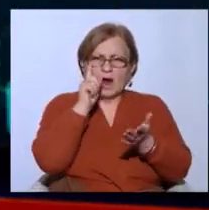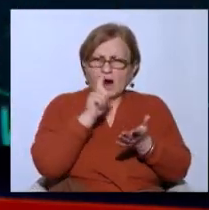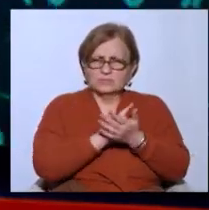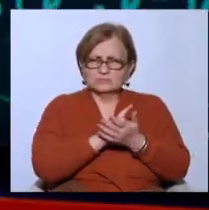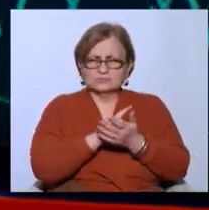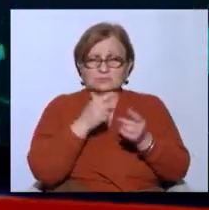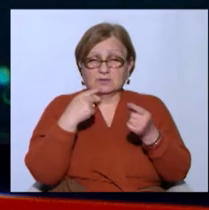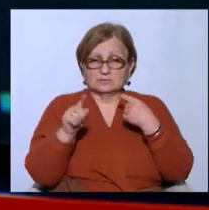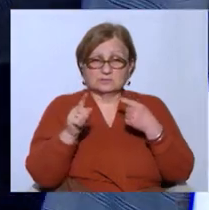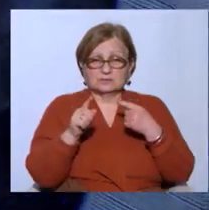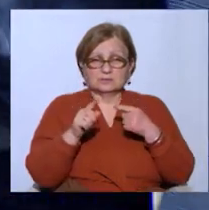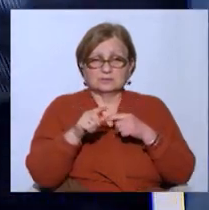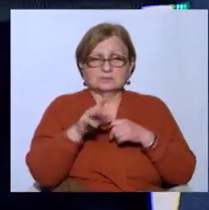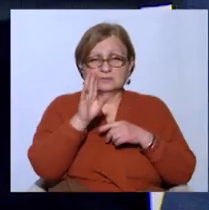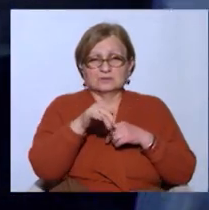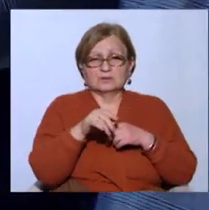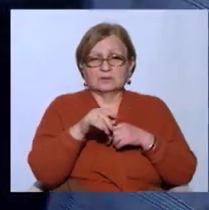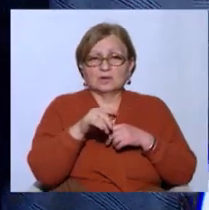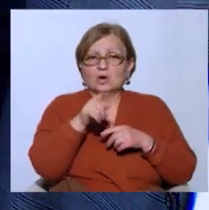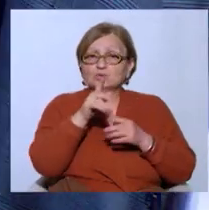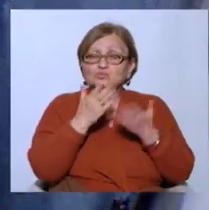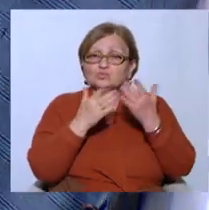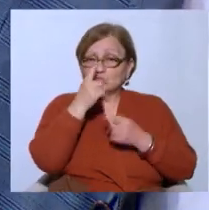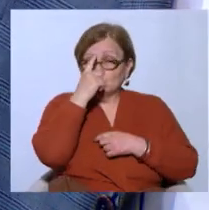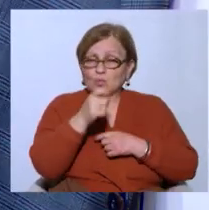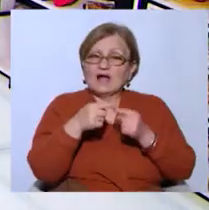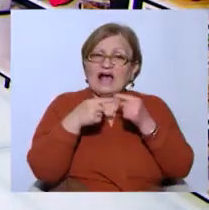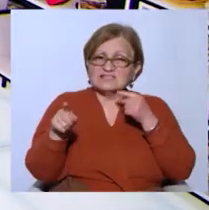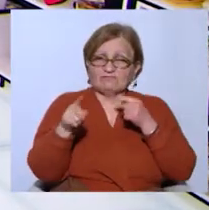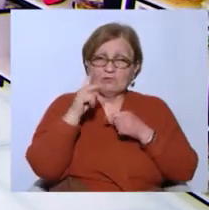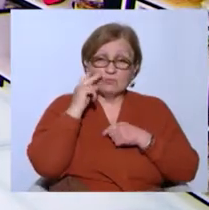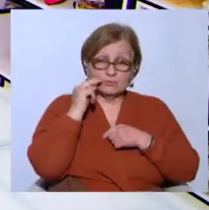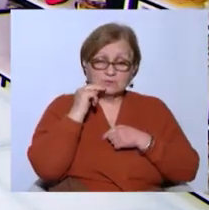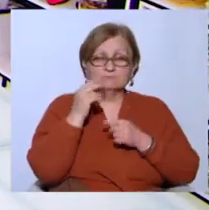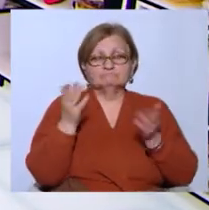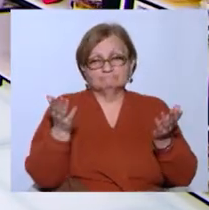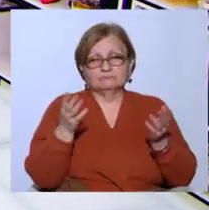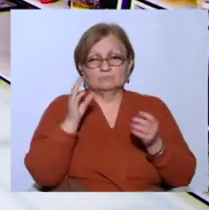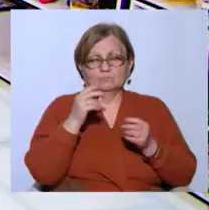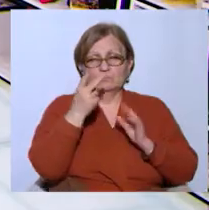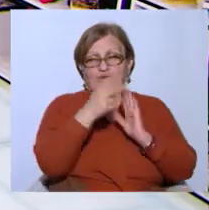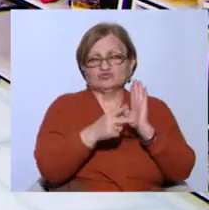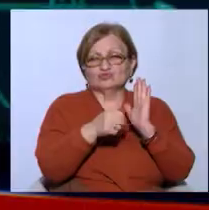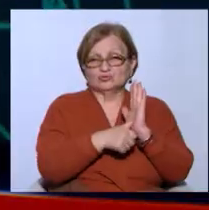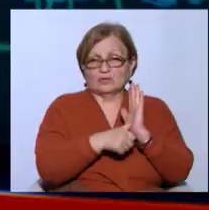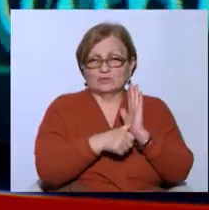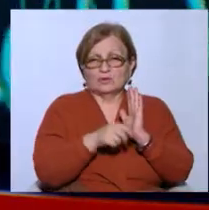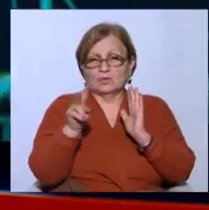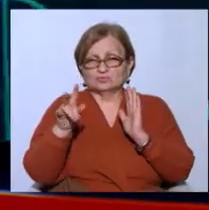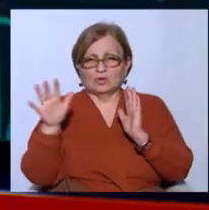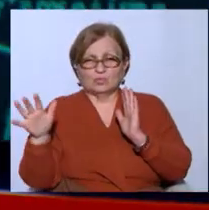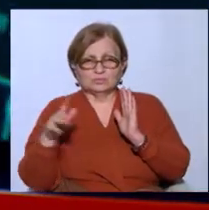უნდა იყოს განსხვავებული, გვაქვს 26, 26. რომ იყოს პირობა, რომ უნდა იყოს განსხვავებული, ასოები, მაშინ იქნებოდა 26 ჯერ